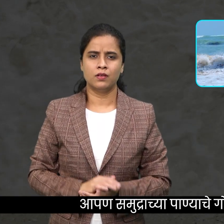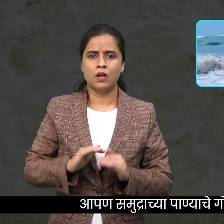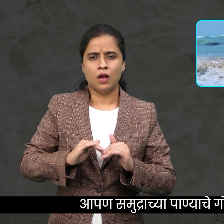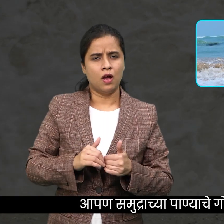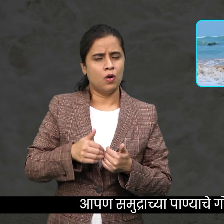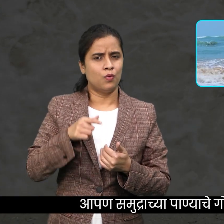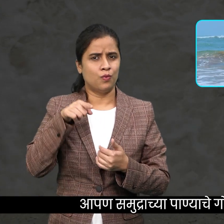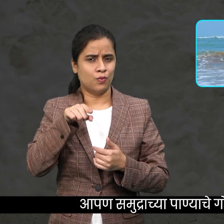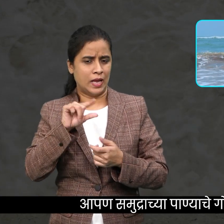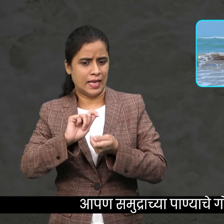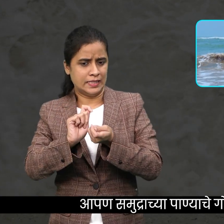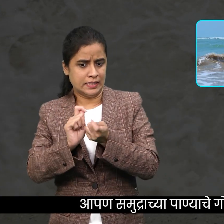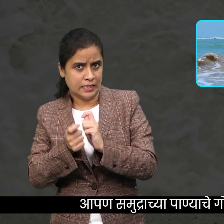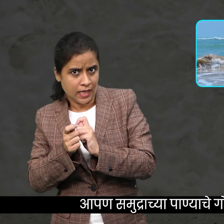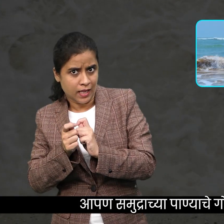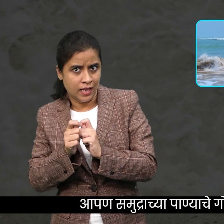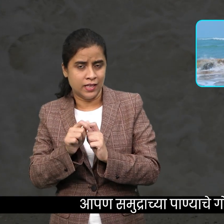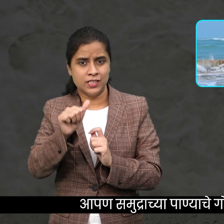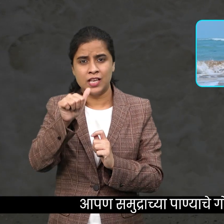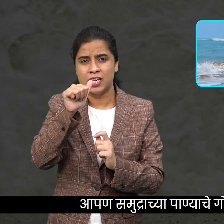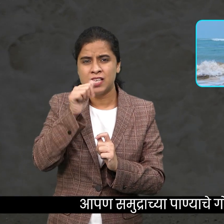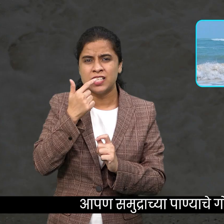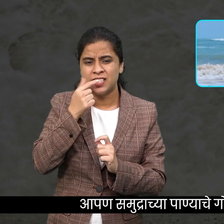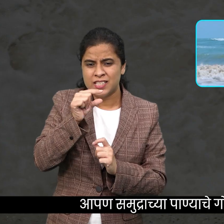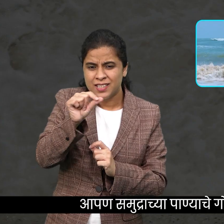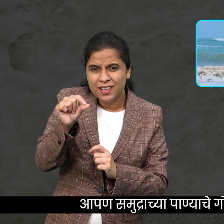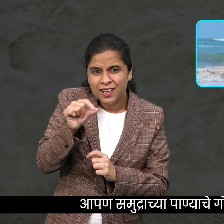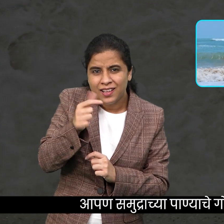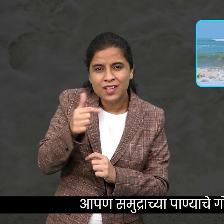आपण समुद्राच्या पाण्याचे गोड्या पाण्यात रूपांतर कसे करू शकतो?